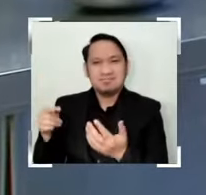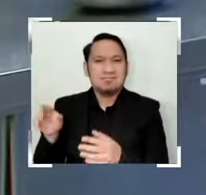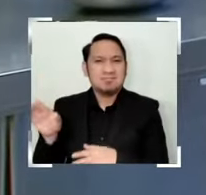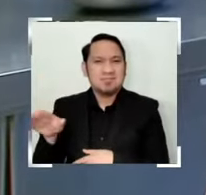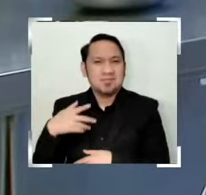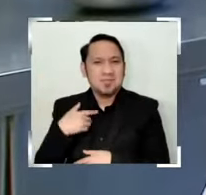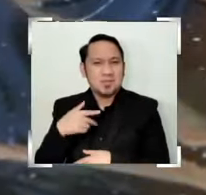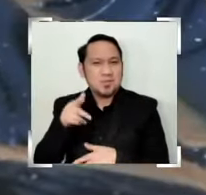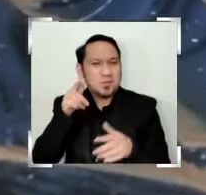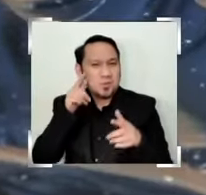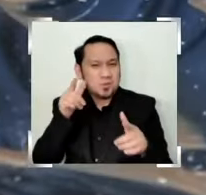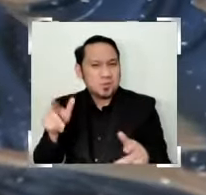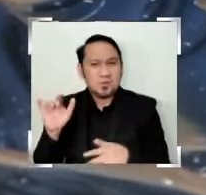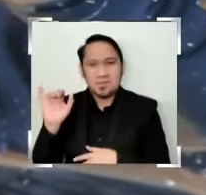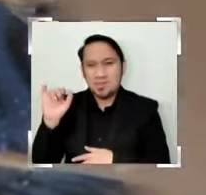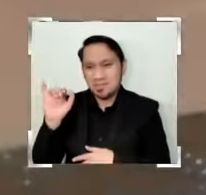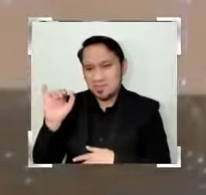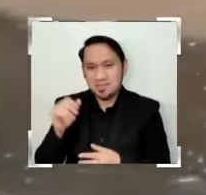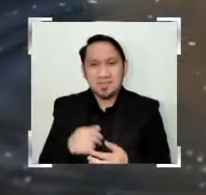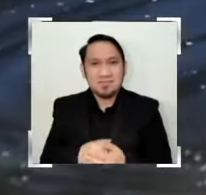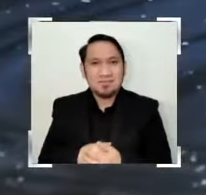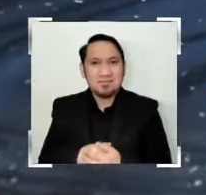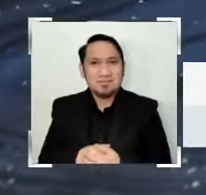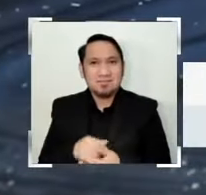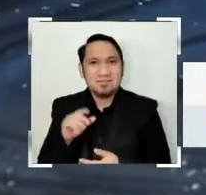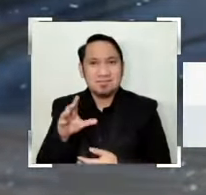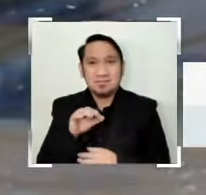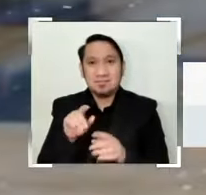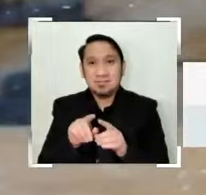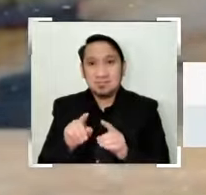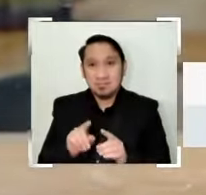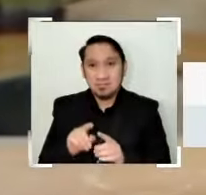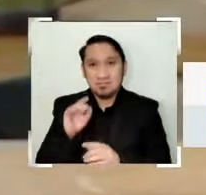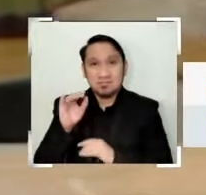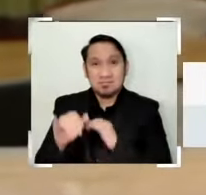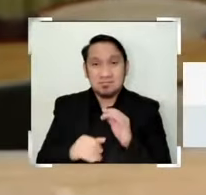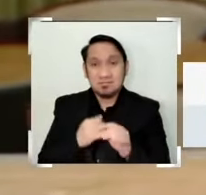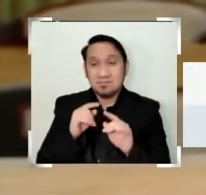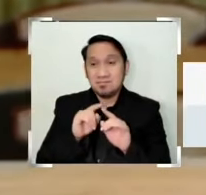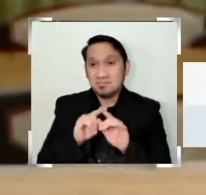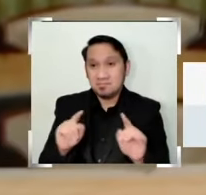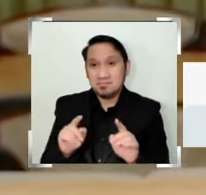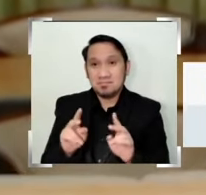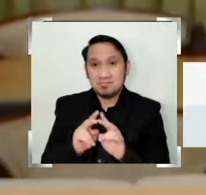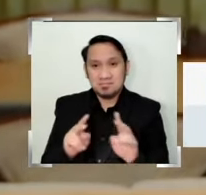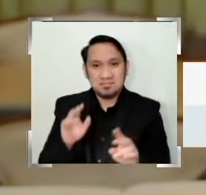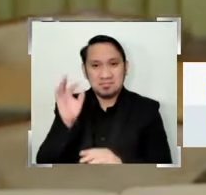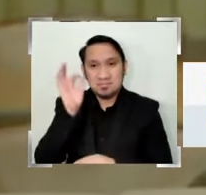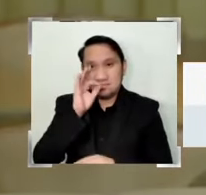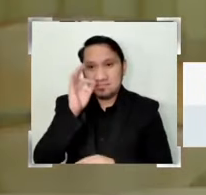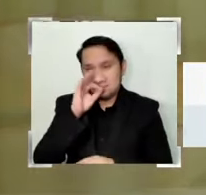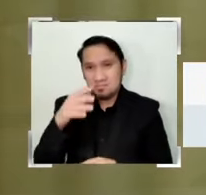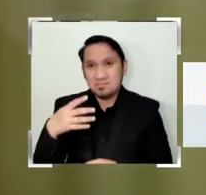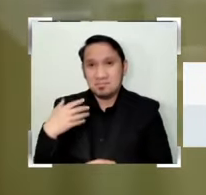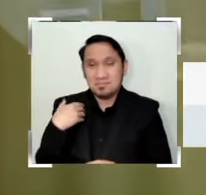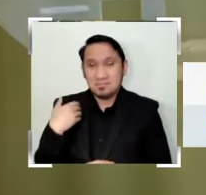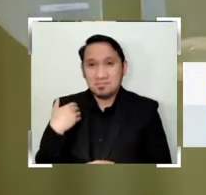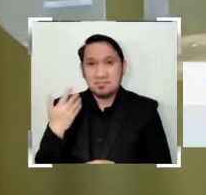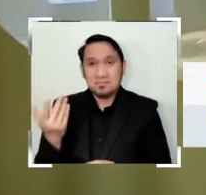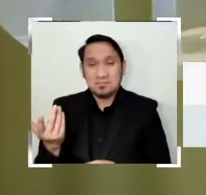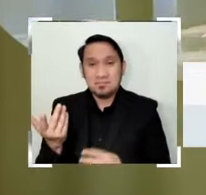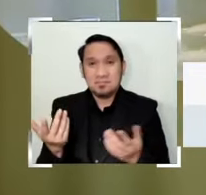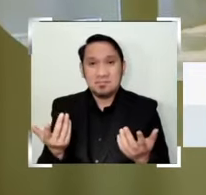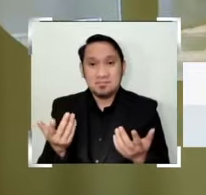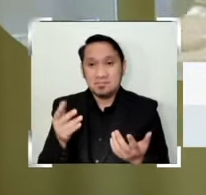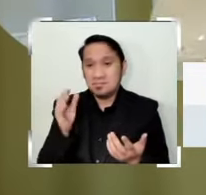at pang-international. Pang-international nga, pero with a Pinoy twist. Dahil may disenyo ng mapa ng Pilipinas ang obra